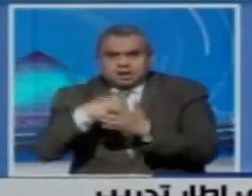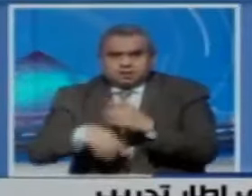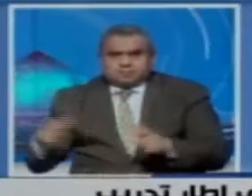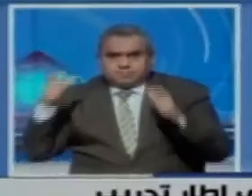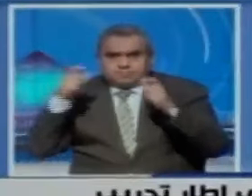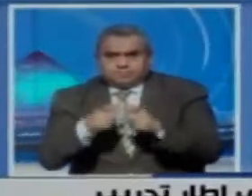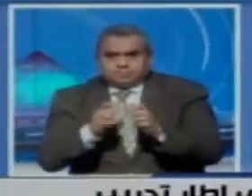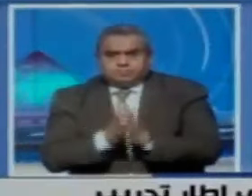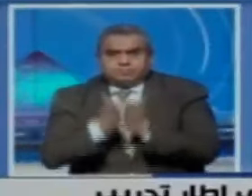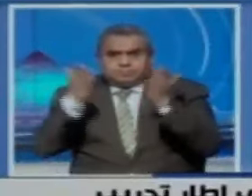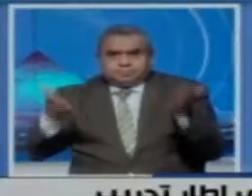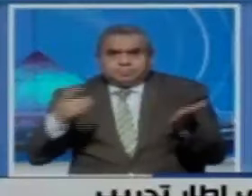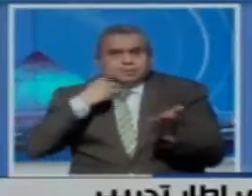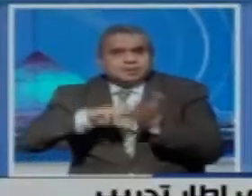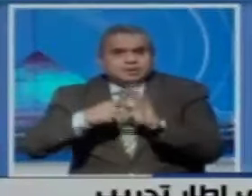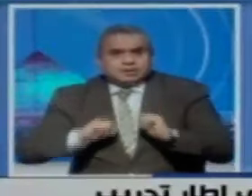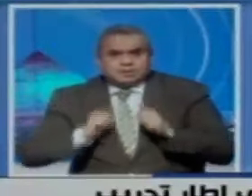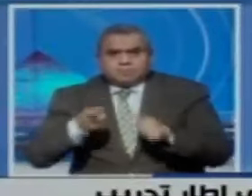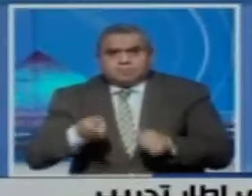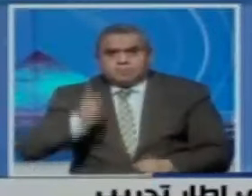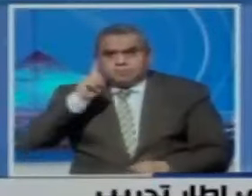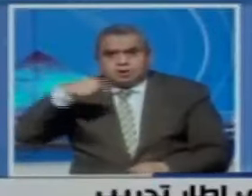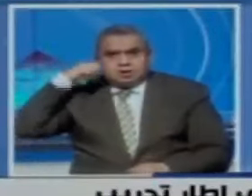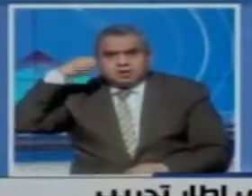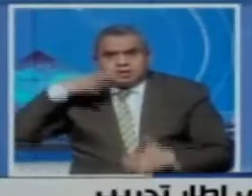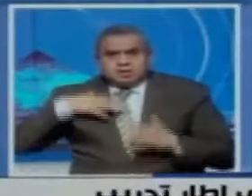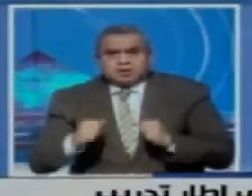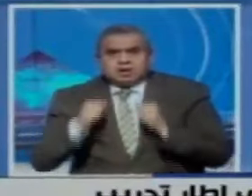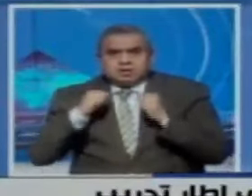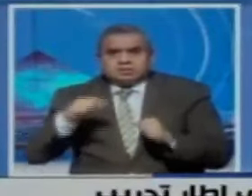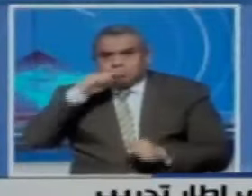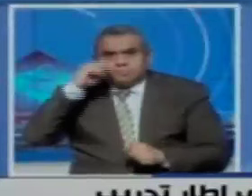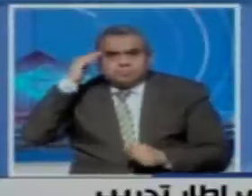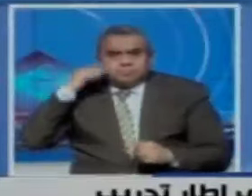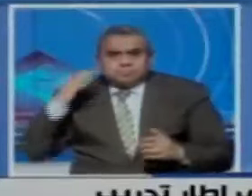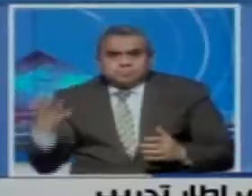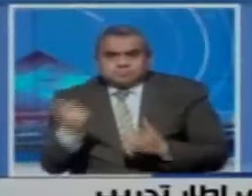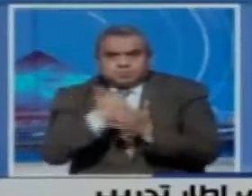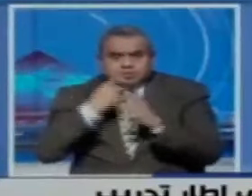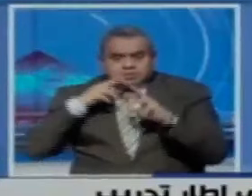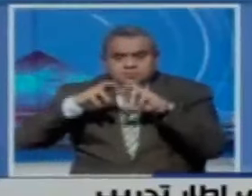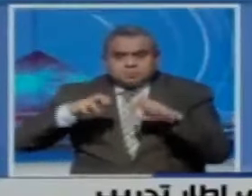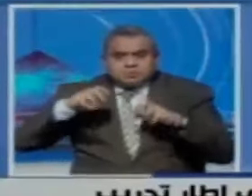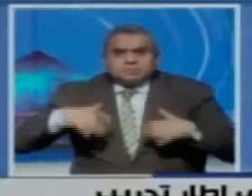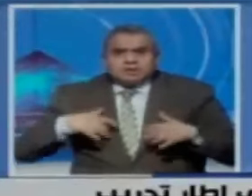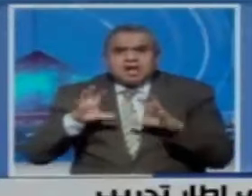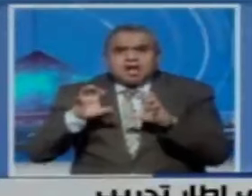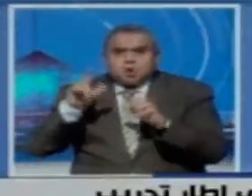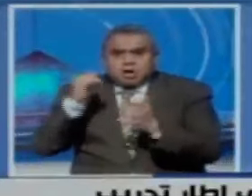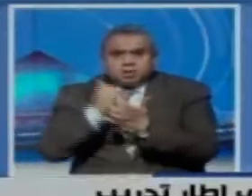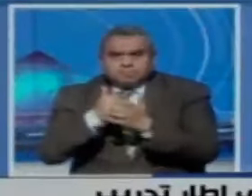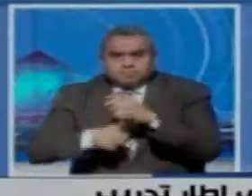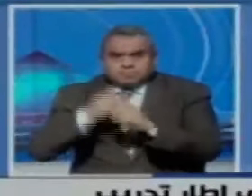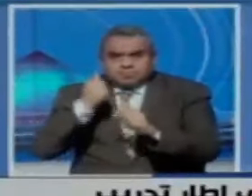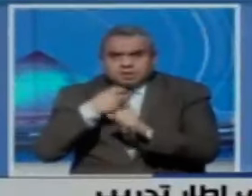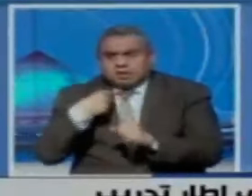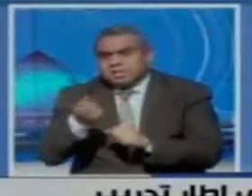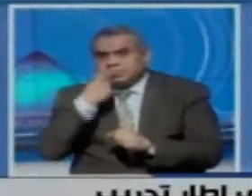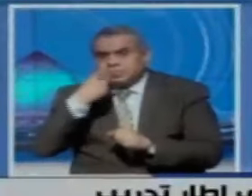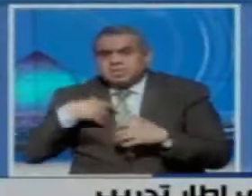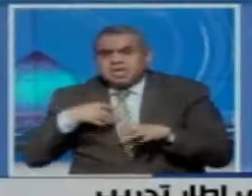المؤتمر استعراض أحدث المستجدات للمبادرة الرئاسية لصحة المرأة والاكتشاف المبكر لأورام الثدي ودور الهيئة